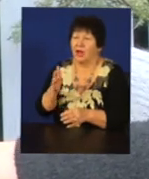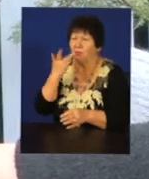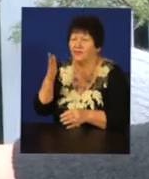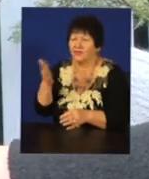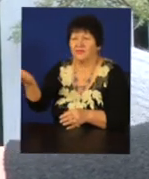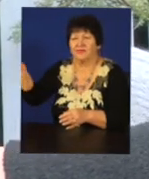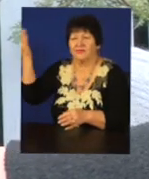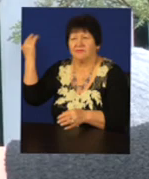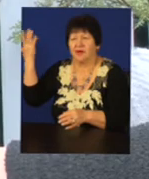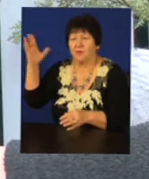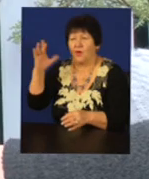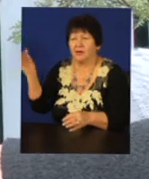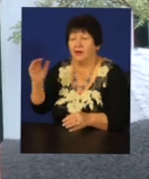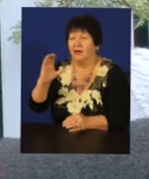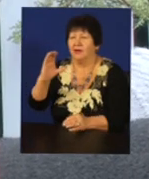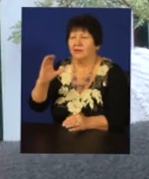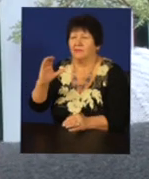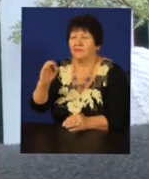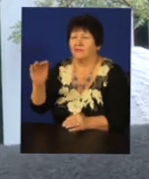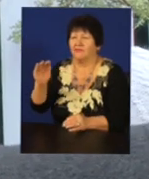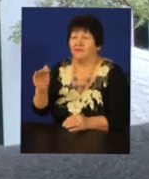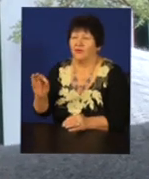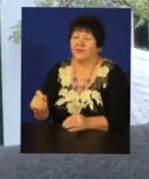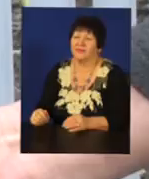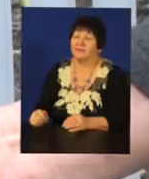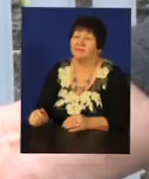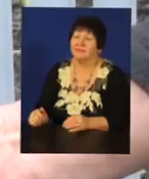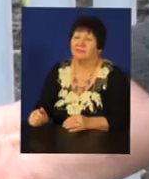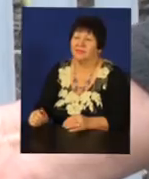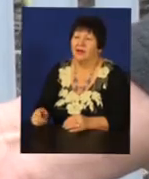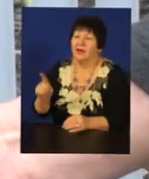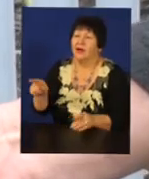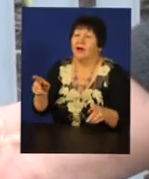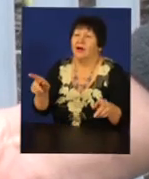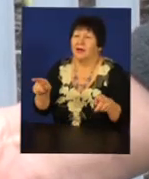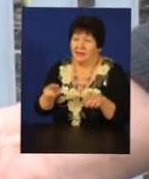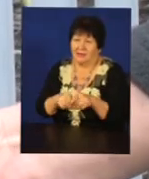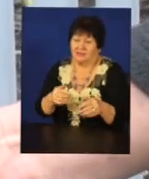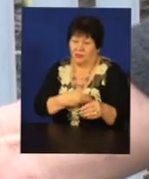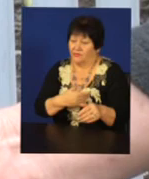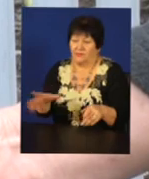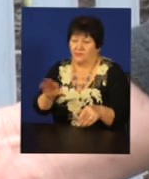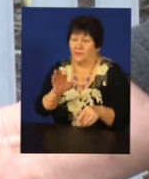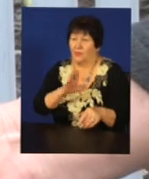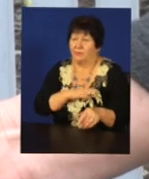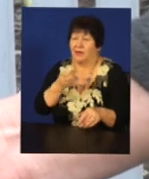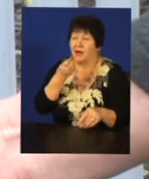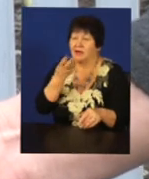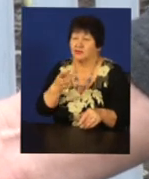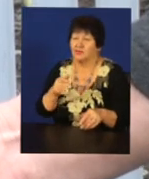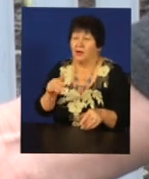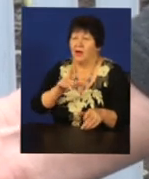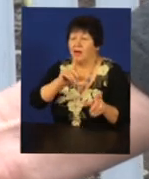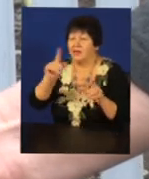со времен совхоза еще, наверное. Конечно, хочется, чтобы было все хорошо. И едем